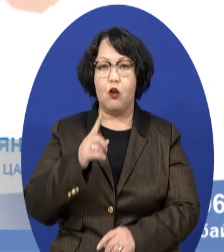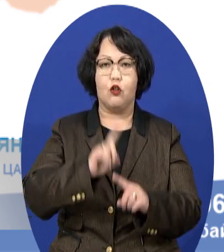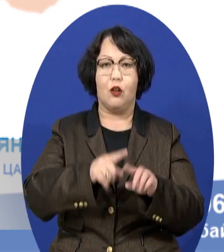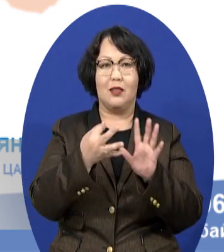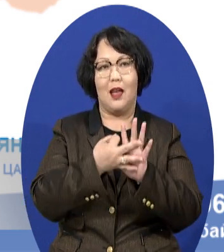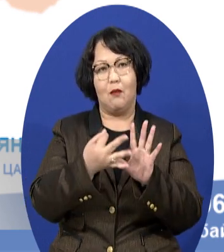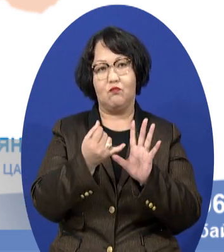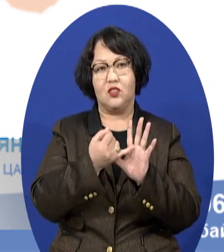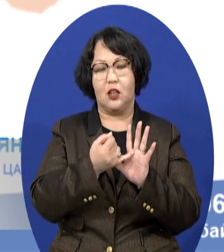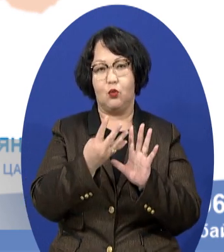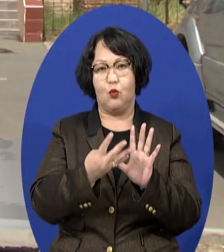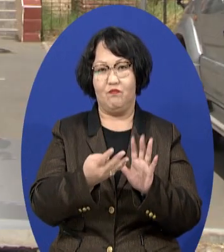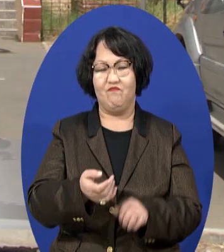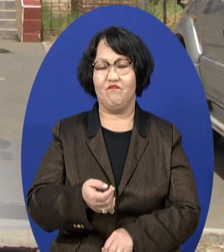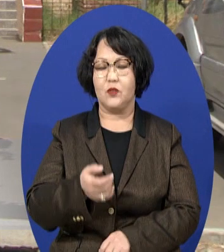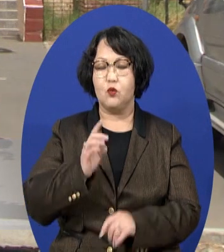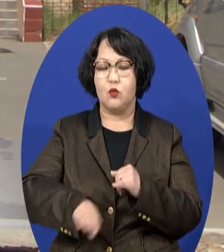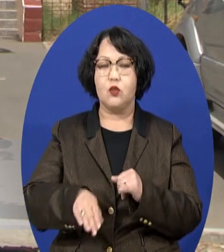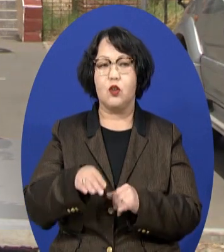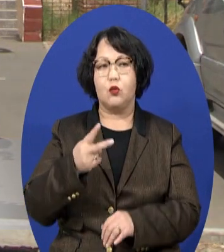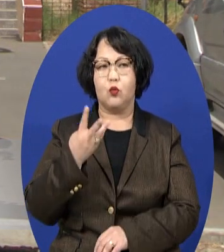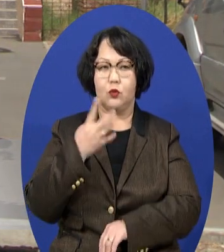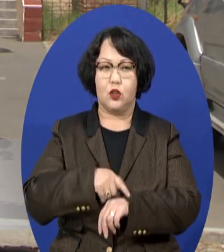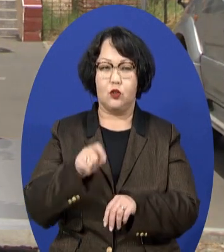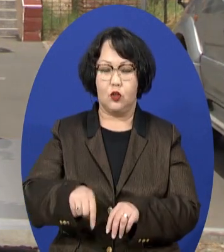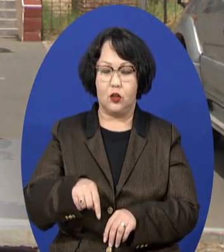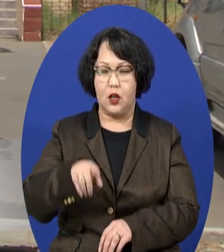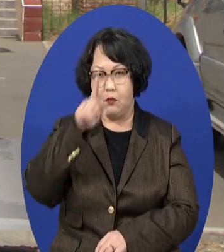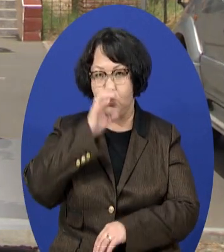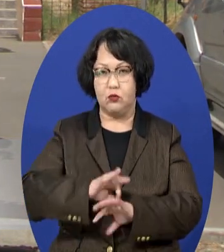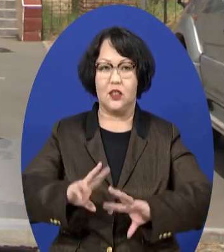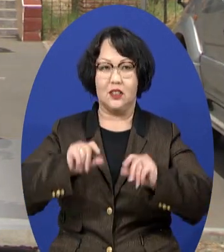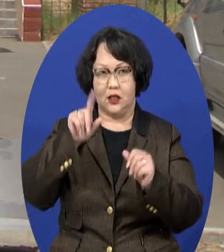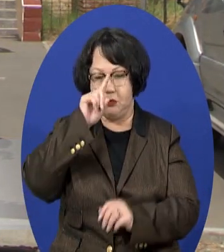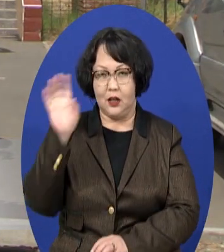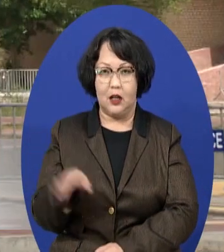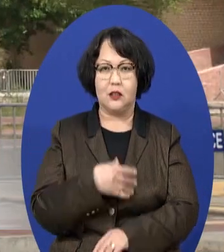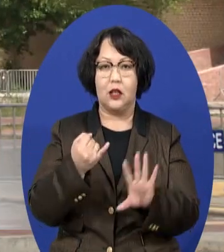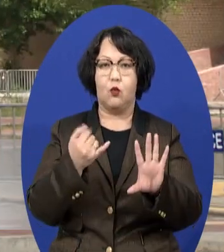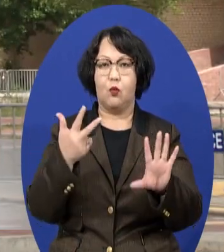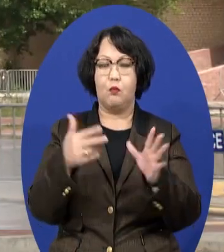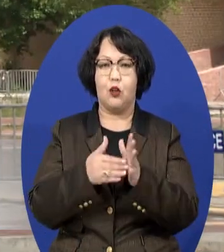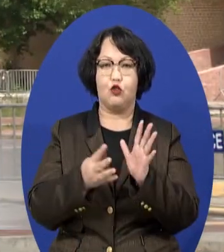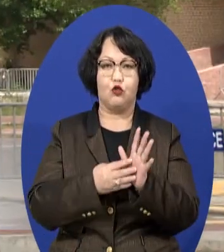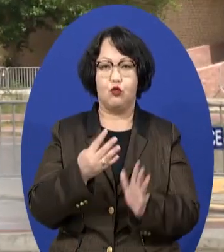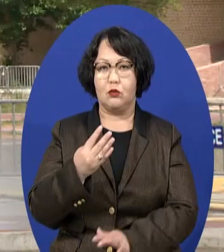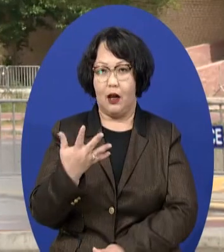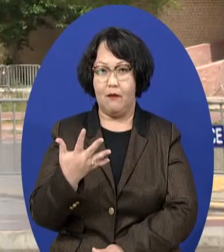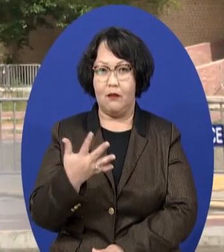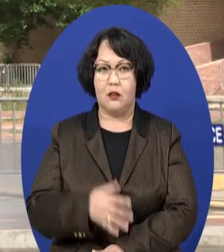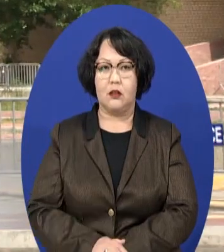бүртгэгдлээ. Сүүлийн 24 цагт 247 хүн эмнэлгээс эдгэрэн гарсан, нийт эдгэрсэн хүний тоо 63945 хүрч